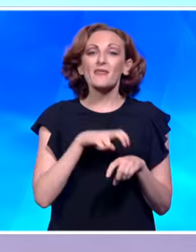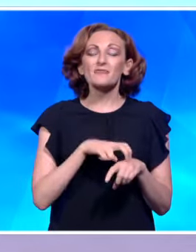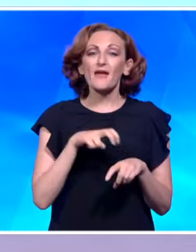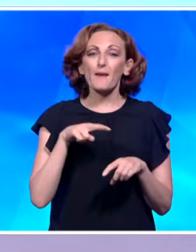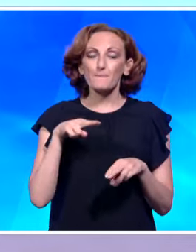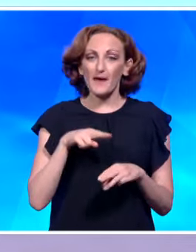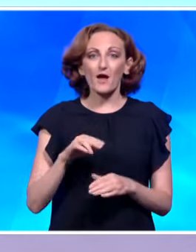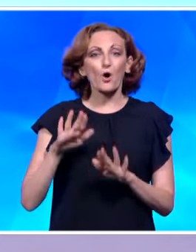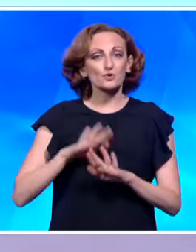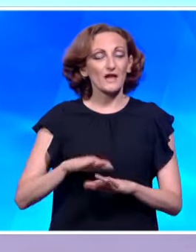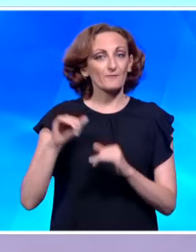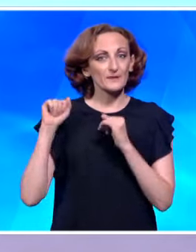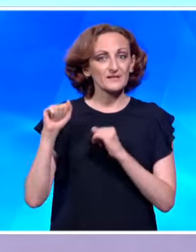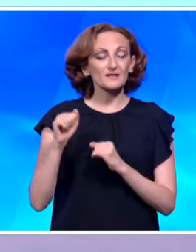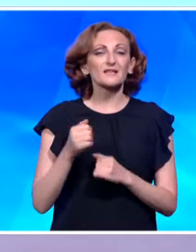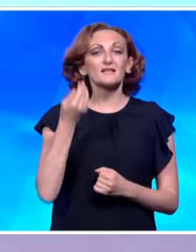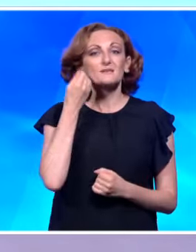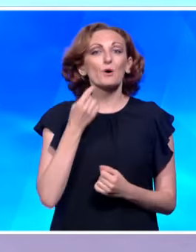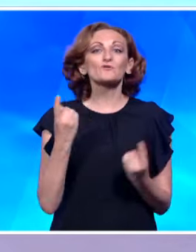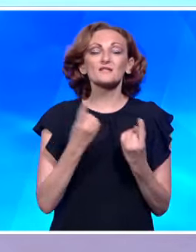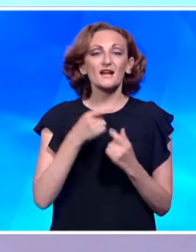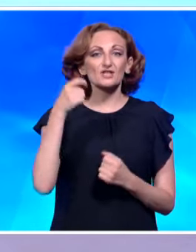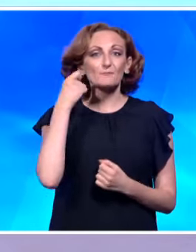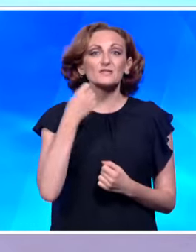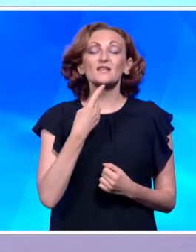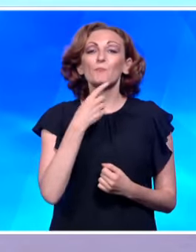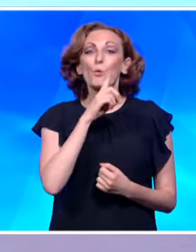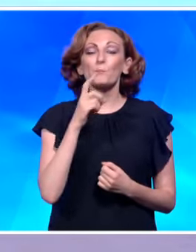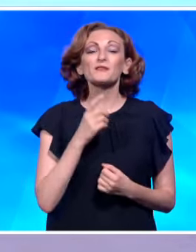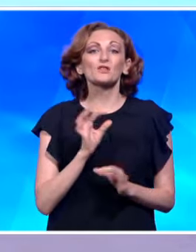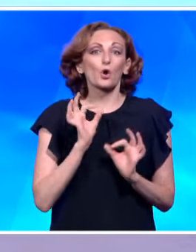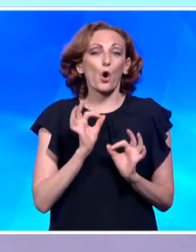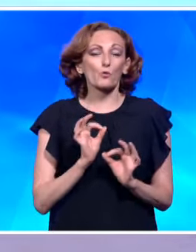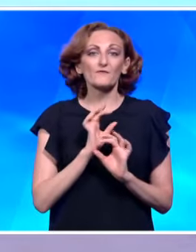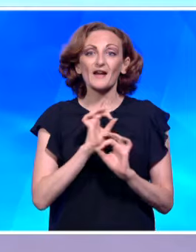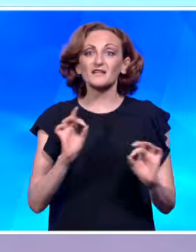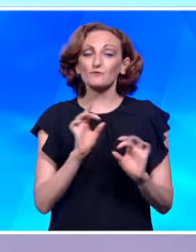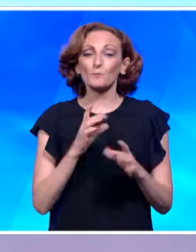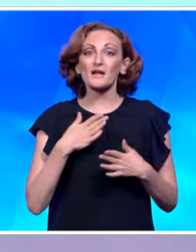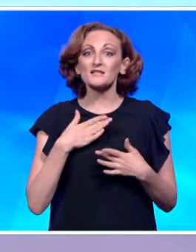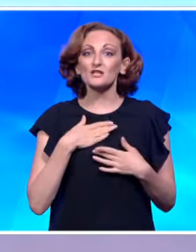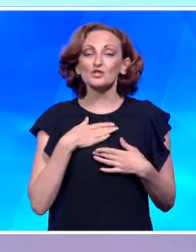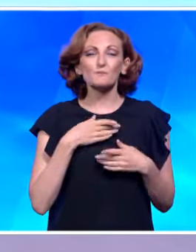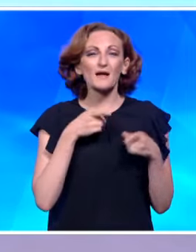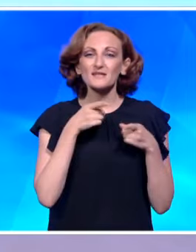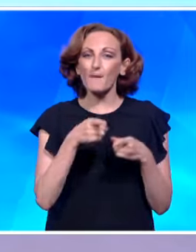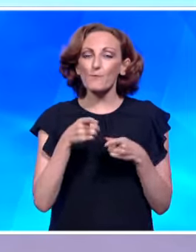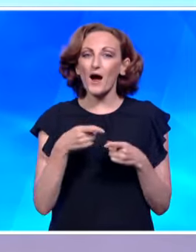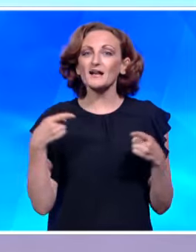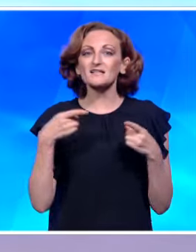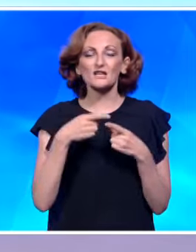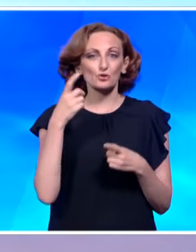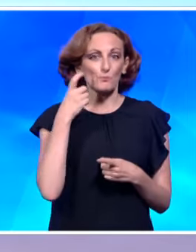и използваха срещата с президента, за да попитат доколко е вярна информацията, че има заплаха срещу Бойко Борисов. В утрешния ден президентът ще се срещне